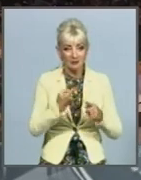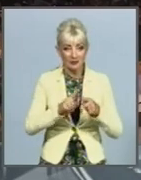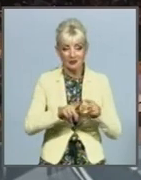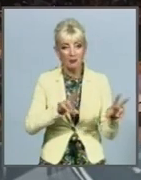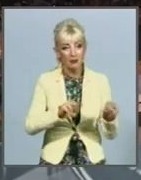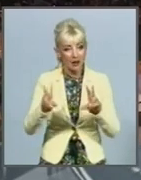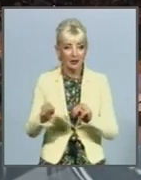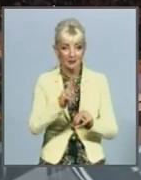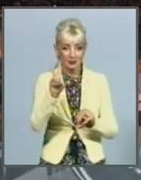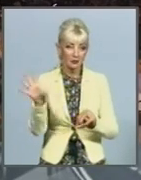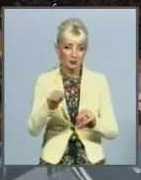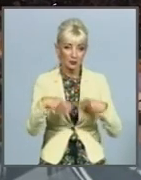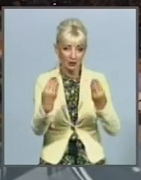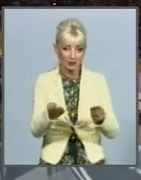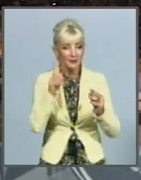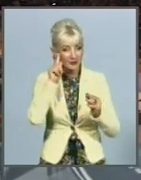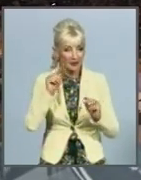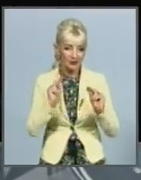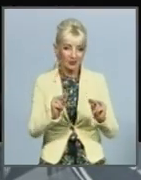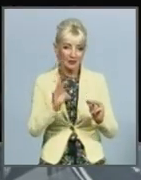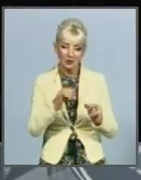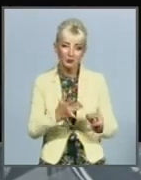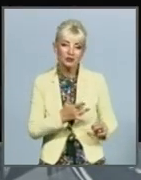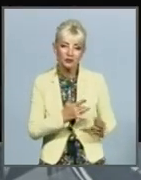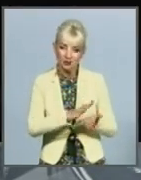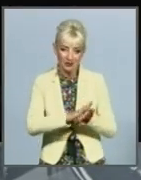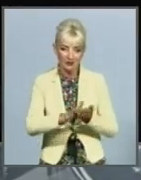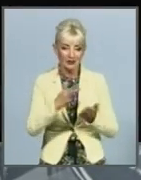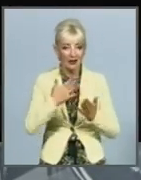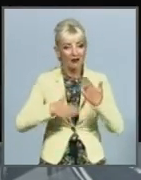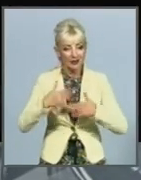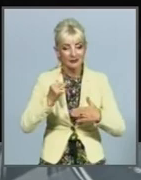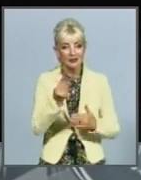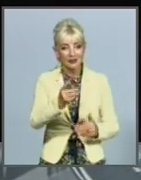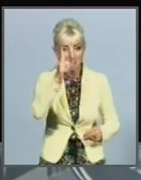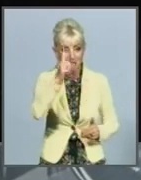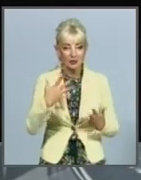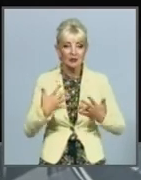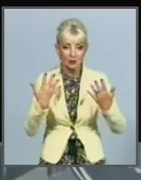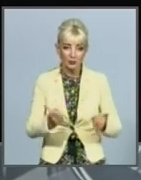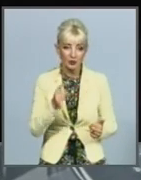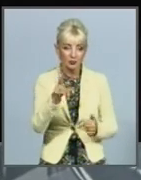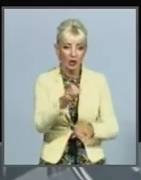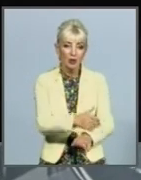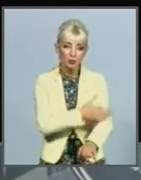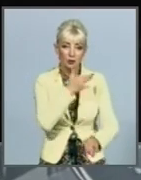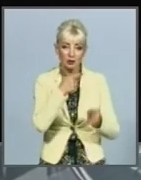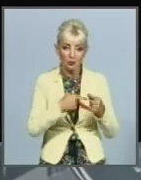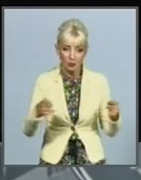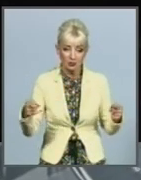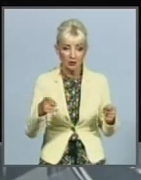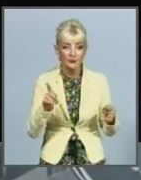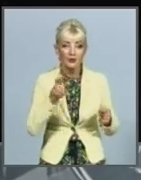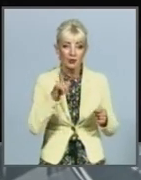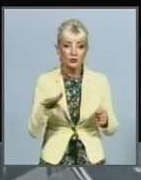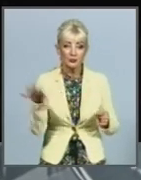благами, которые все дается. Знаете, честно, от чистого сердца я рада, и дай Бог здоровья ему на долгие годы, чтобы